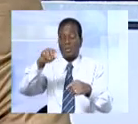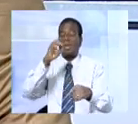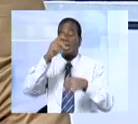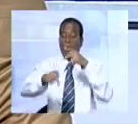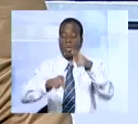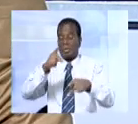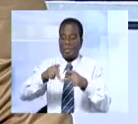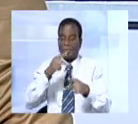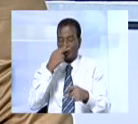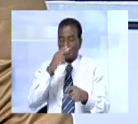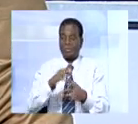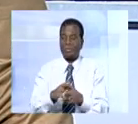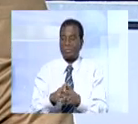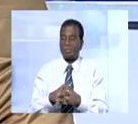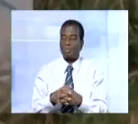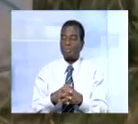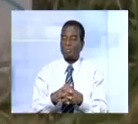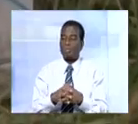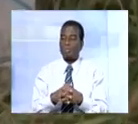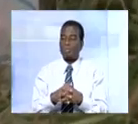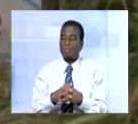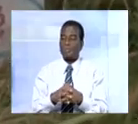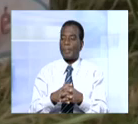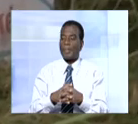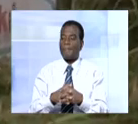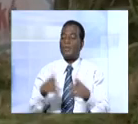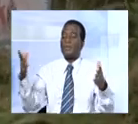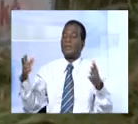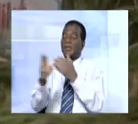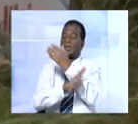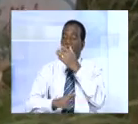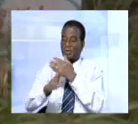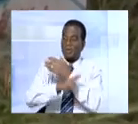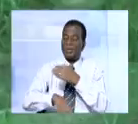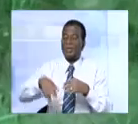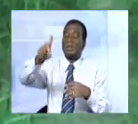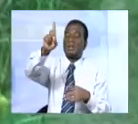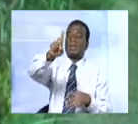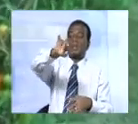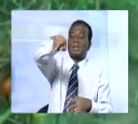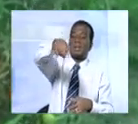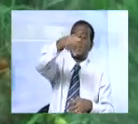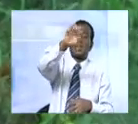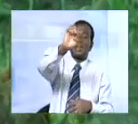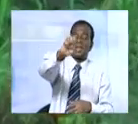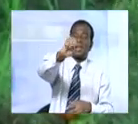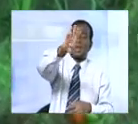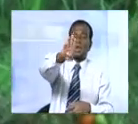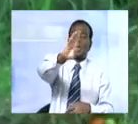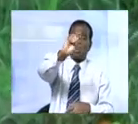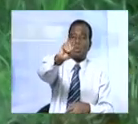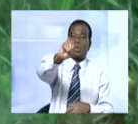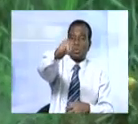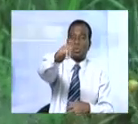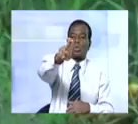Bakker, RTI Boaké. La localité de Djebonoa produit plus de 2400 tonnes de tomates par mois. Une production qui a